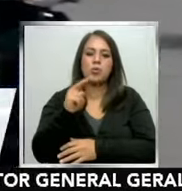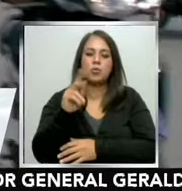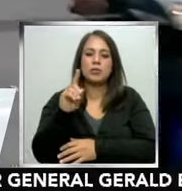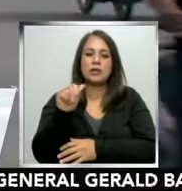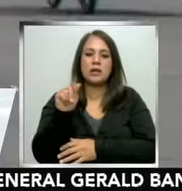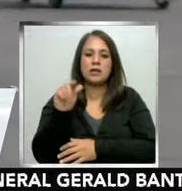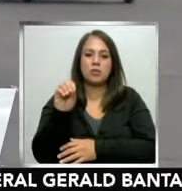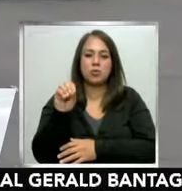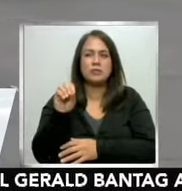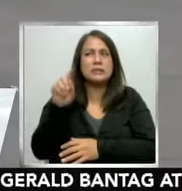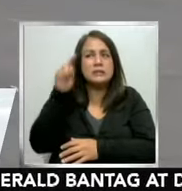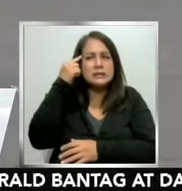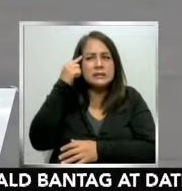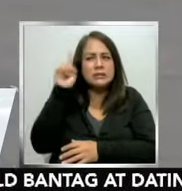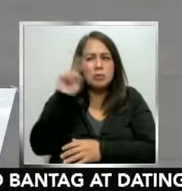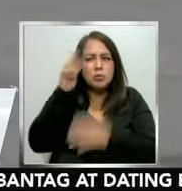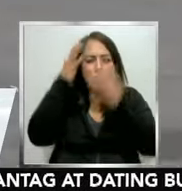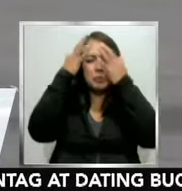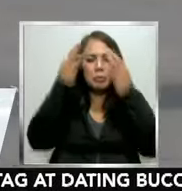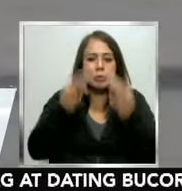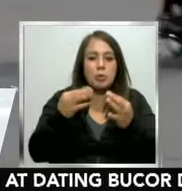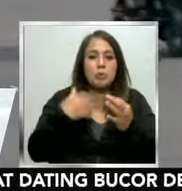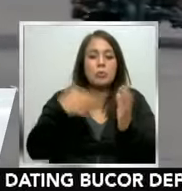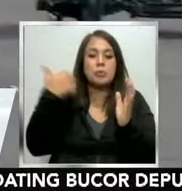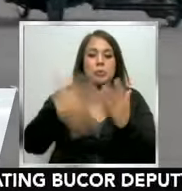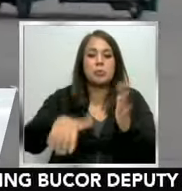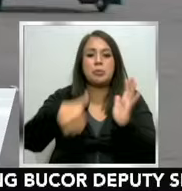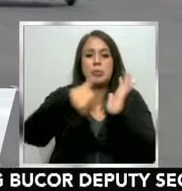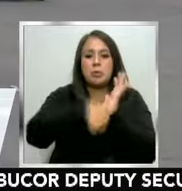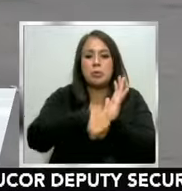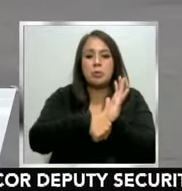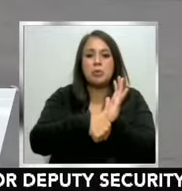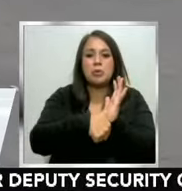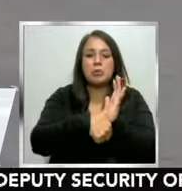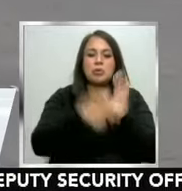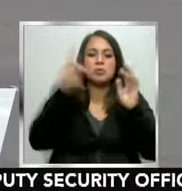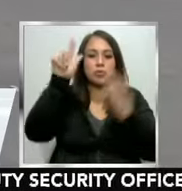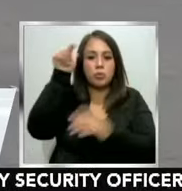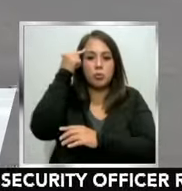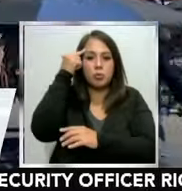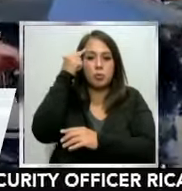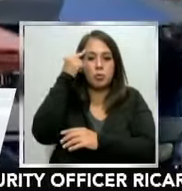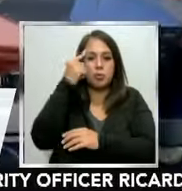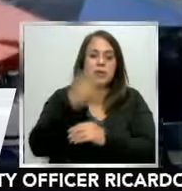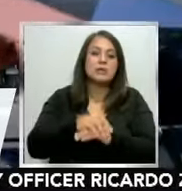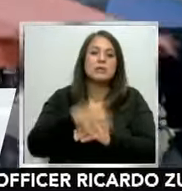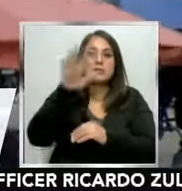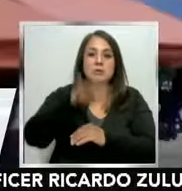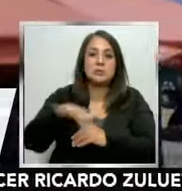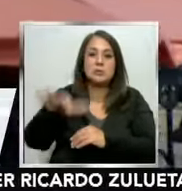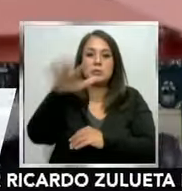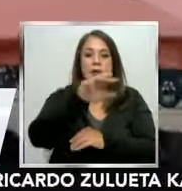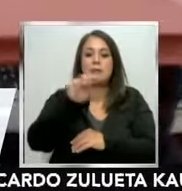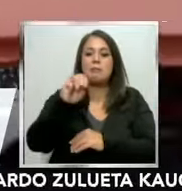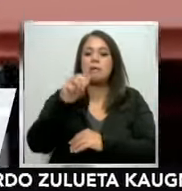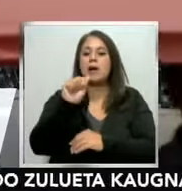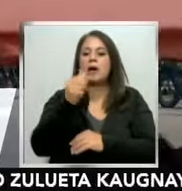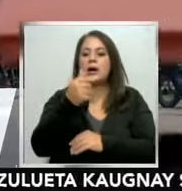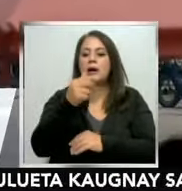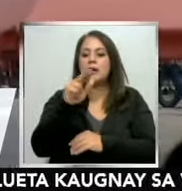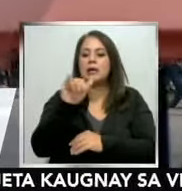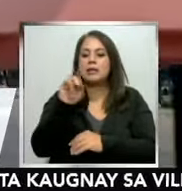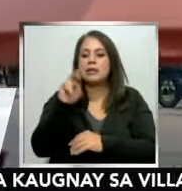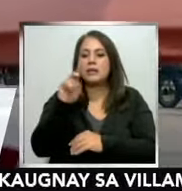desisyon, lalo't elected o iniluklok daw siya bilang gobernador ng nadating lalawigan ng Maguindanao at naninilbihan